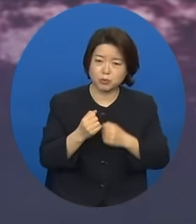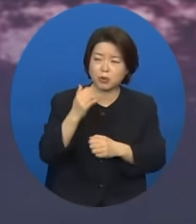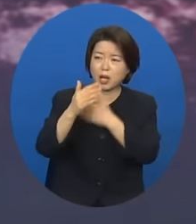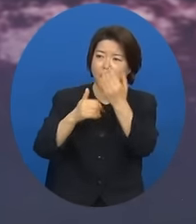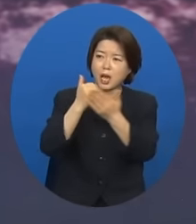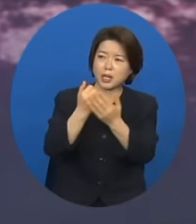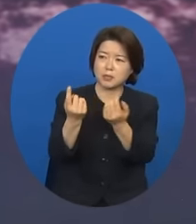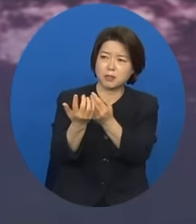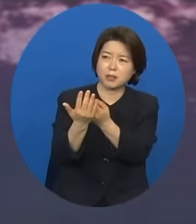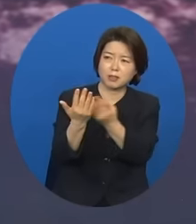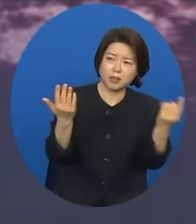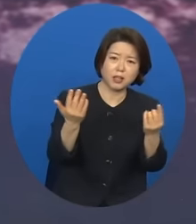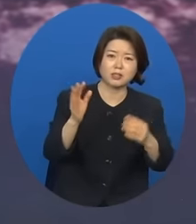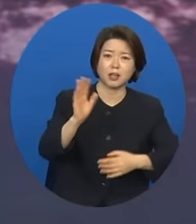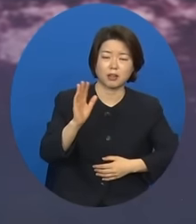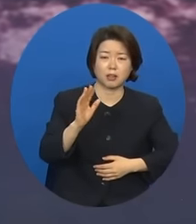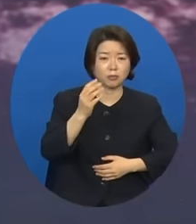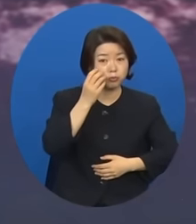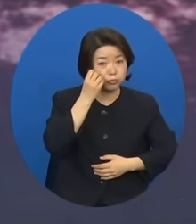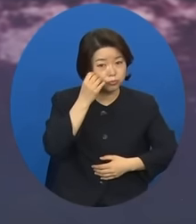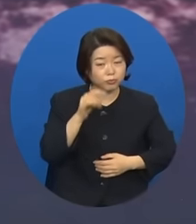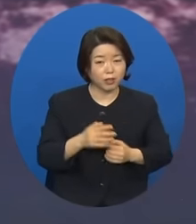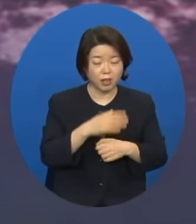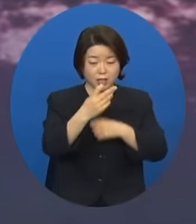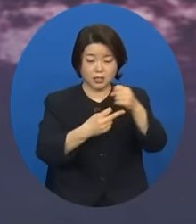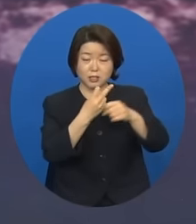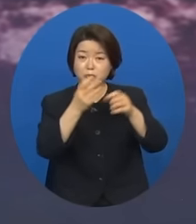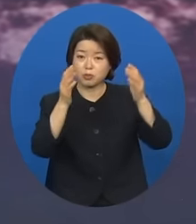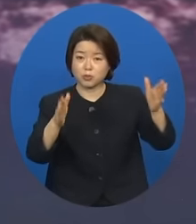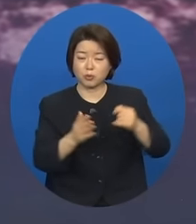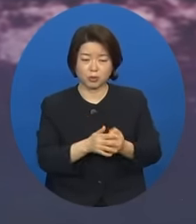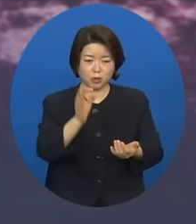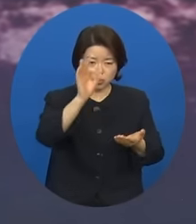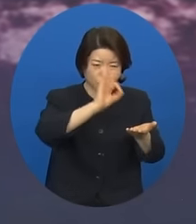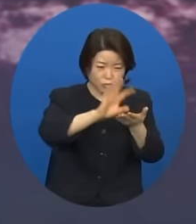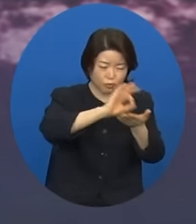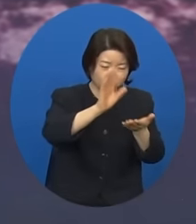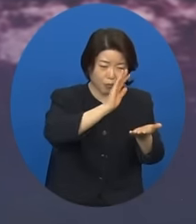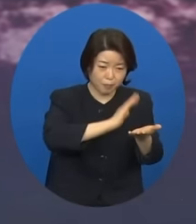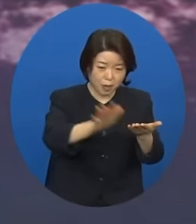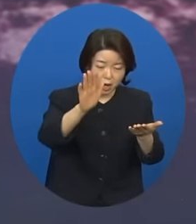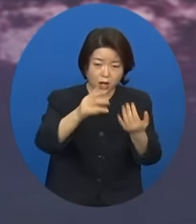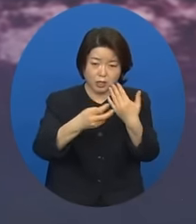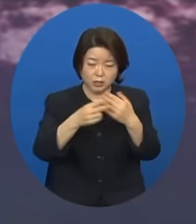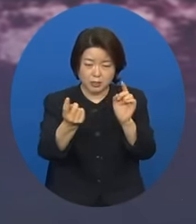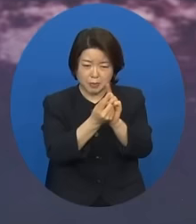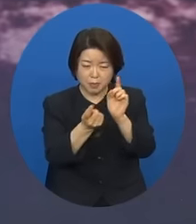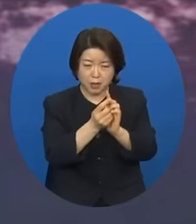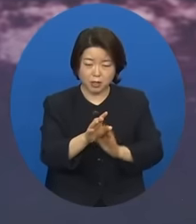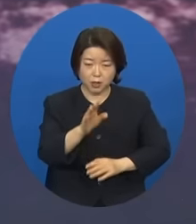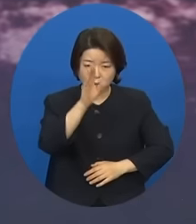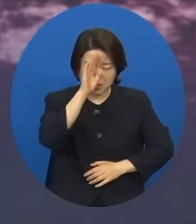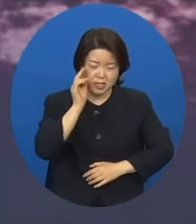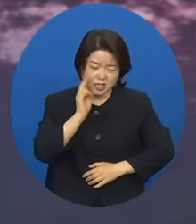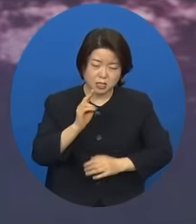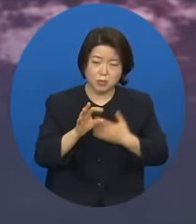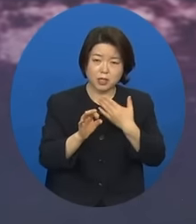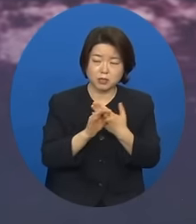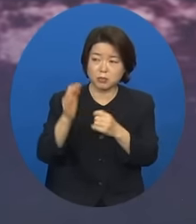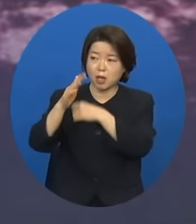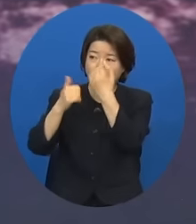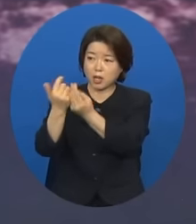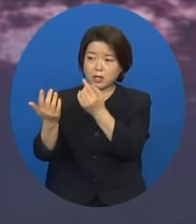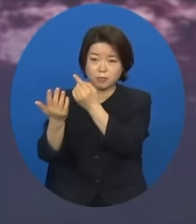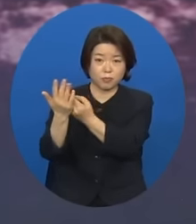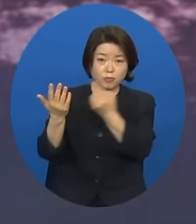떠나지 않아요 이상하지 않아요 12년간 고의 만나도 병원 더 악화 되었으면 하나님 떠날 만하지